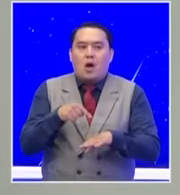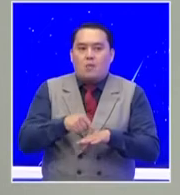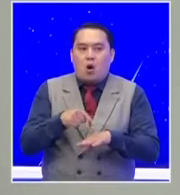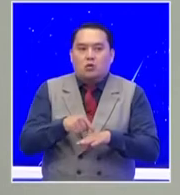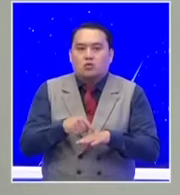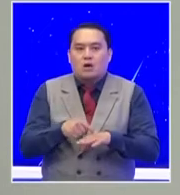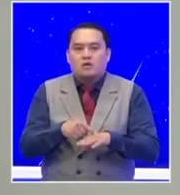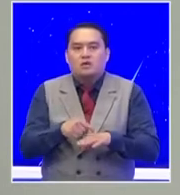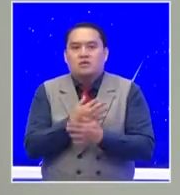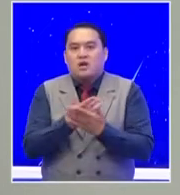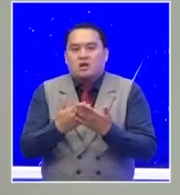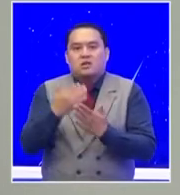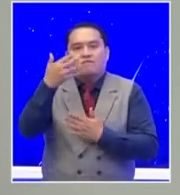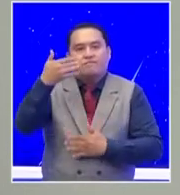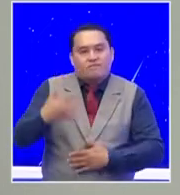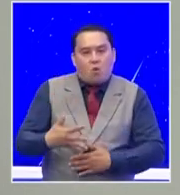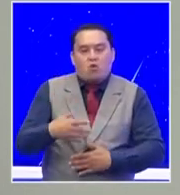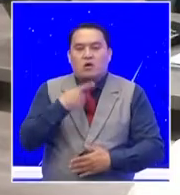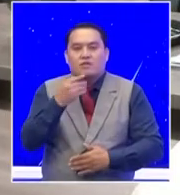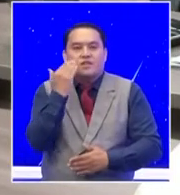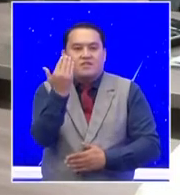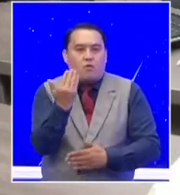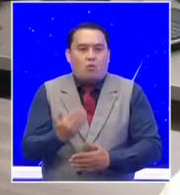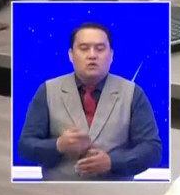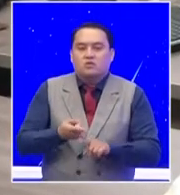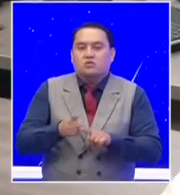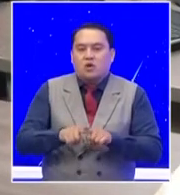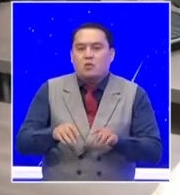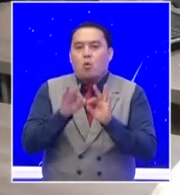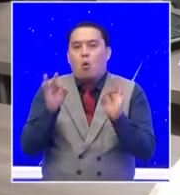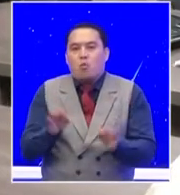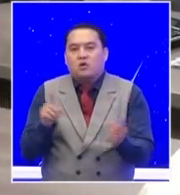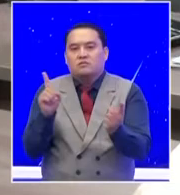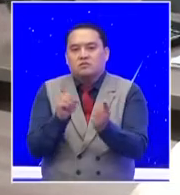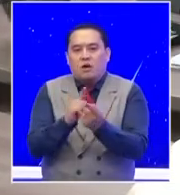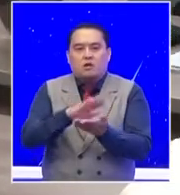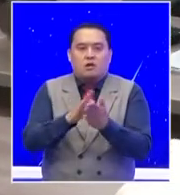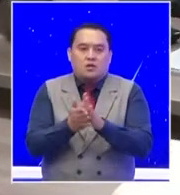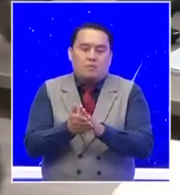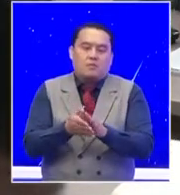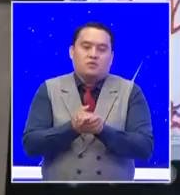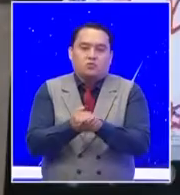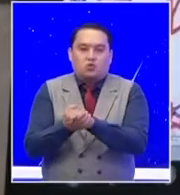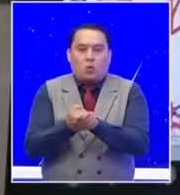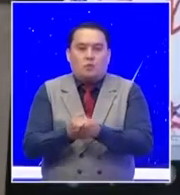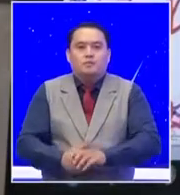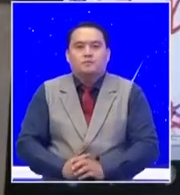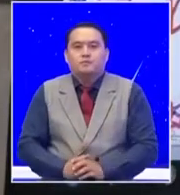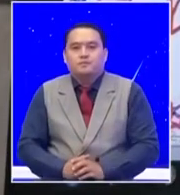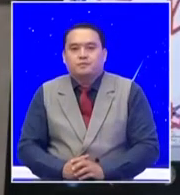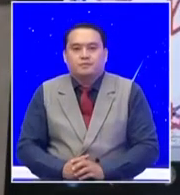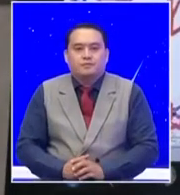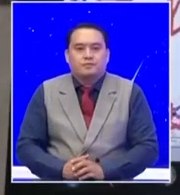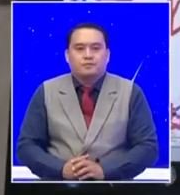тон постов и некоторые некорректные выражения в его адрес. Таким образом, встреча закончилась на мирной ноте. Аделя